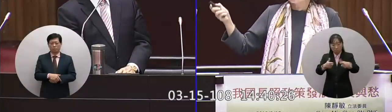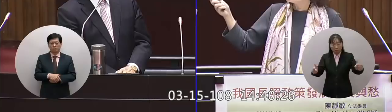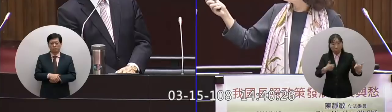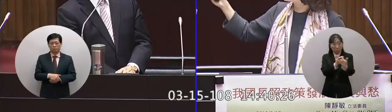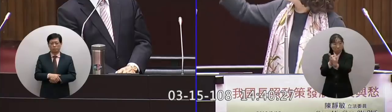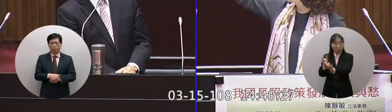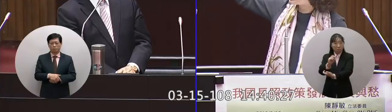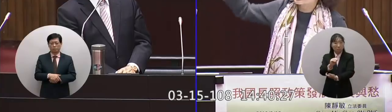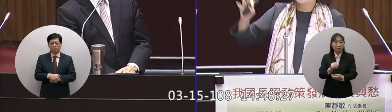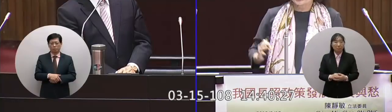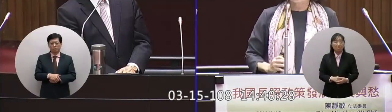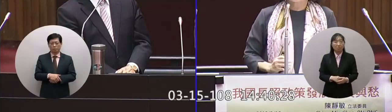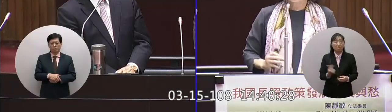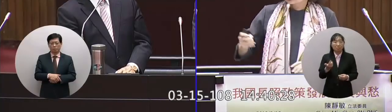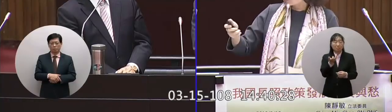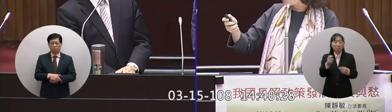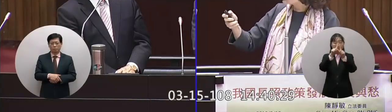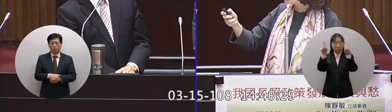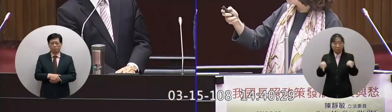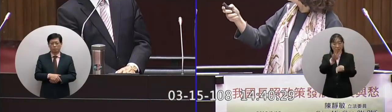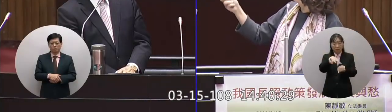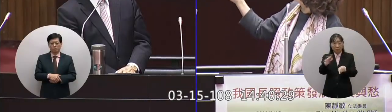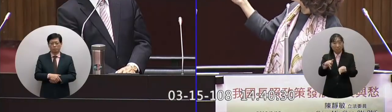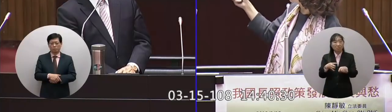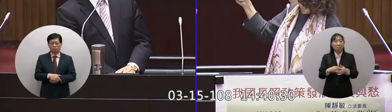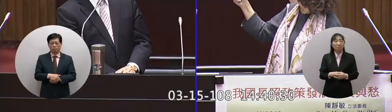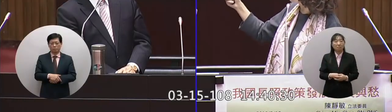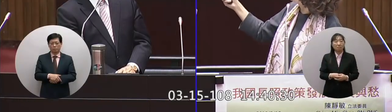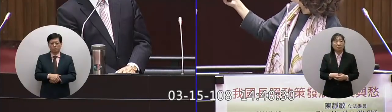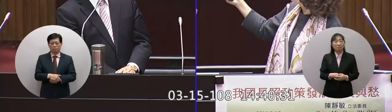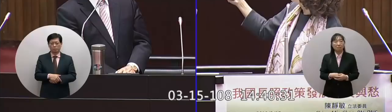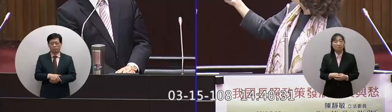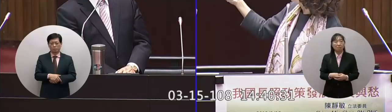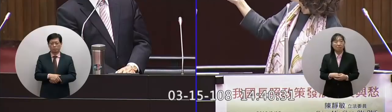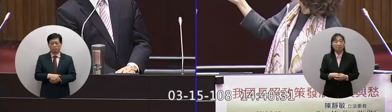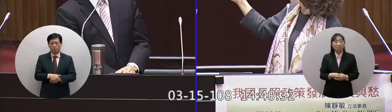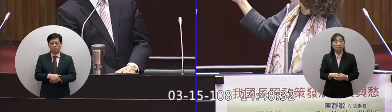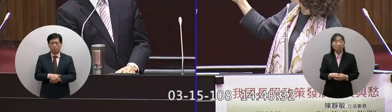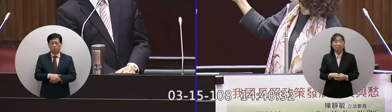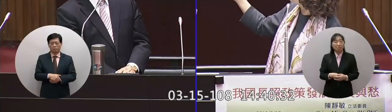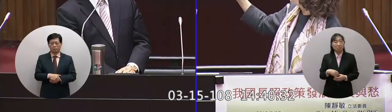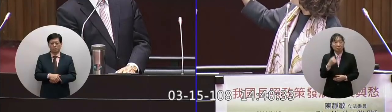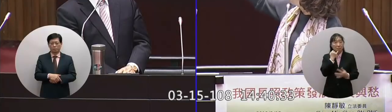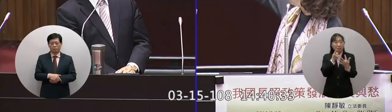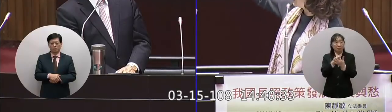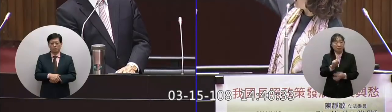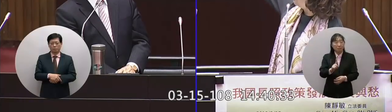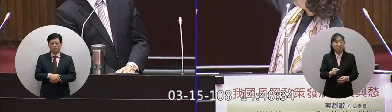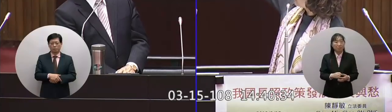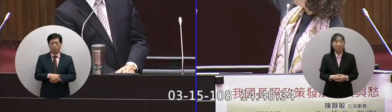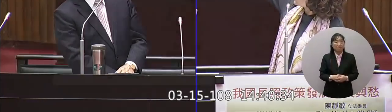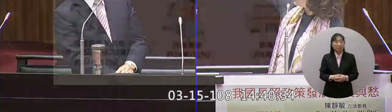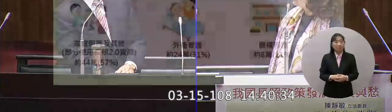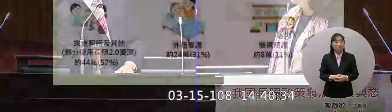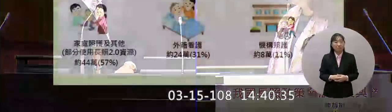宜？如果从这一张看起来更完整了，这里这里看到的是目